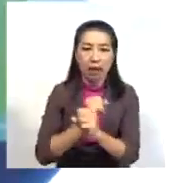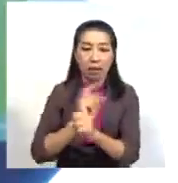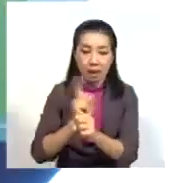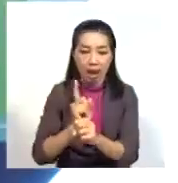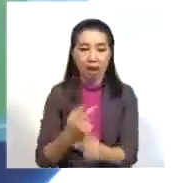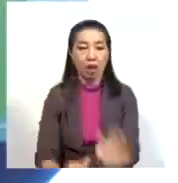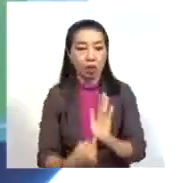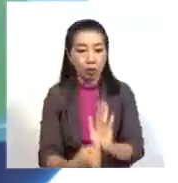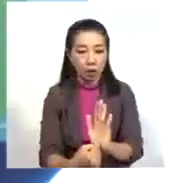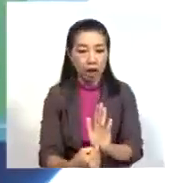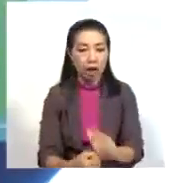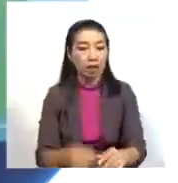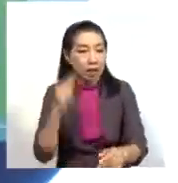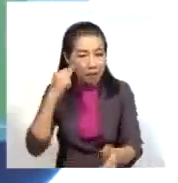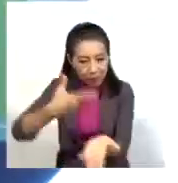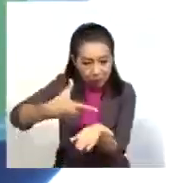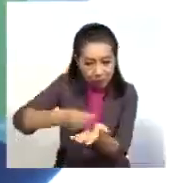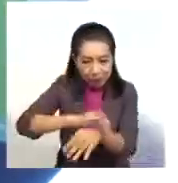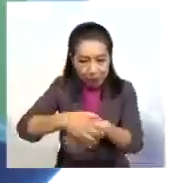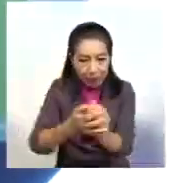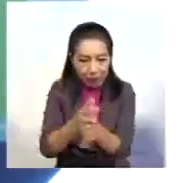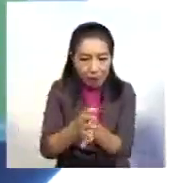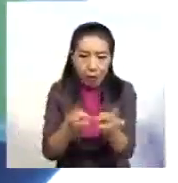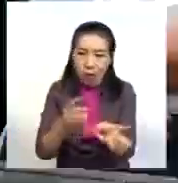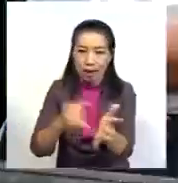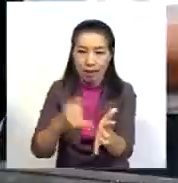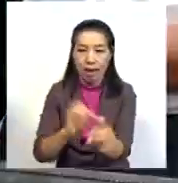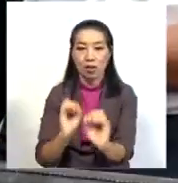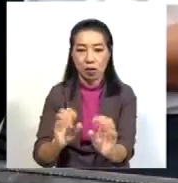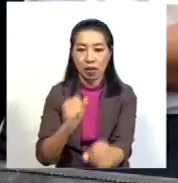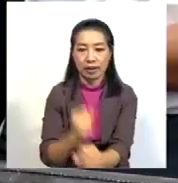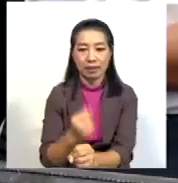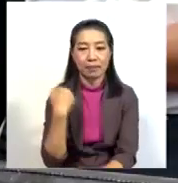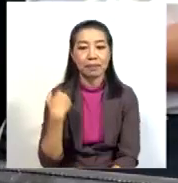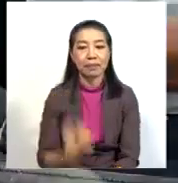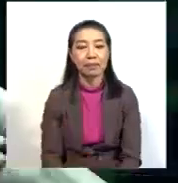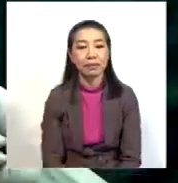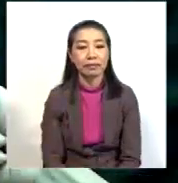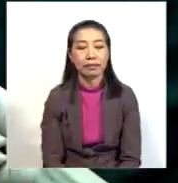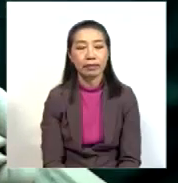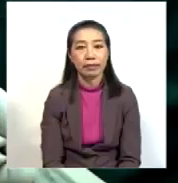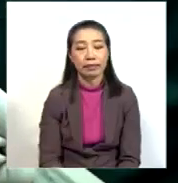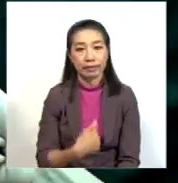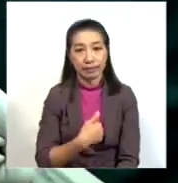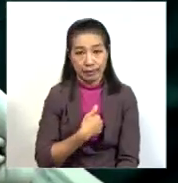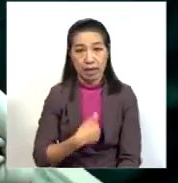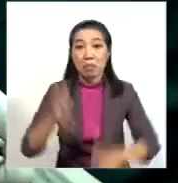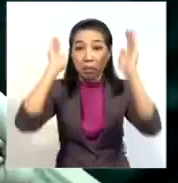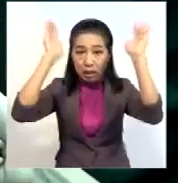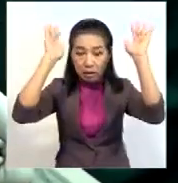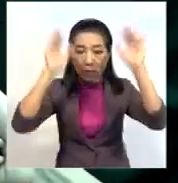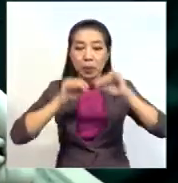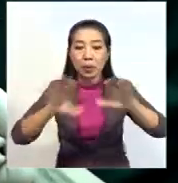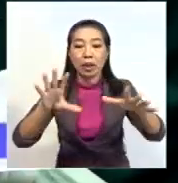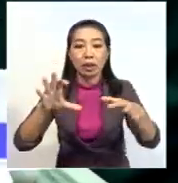สาธิตการทำเจลล้างมือแบบง่ายๆอีกด้วยค่ะ ก็ได้มีการประชาสัมพันธ์เรื่องของ